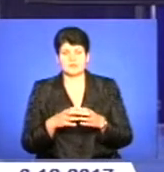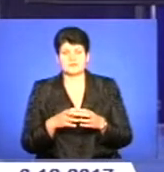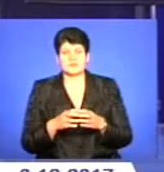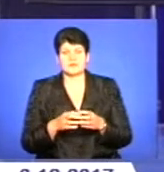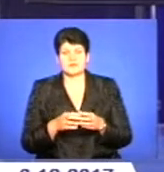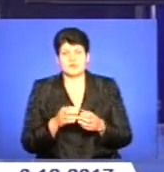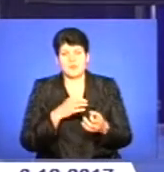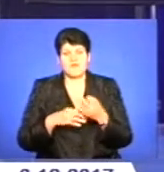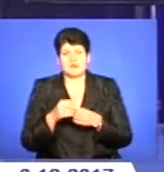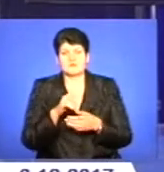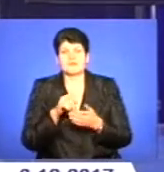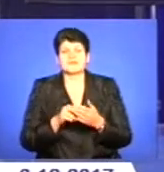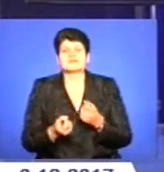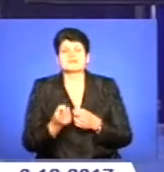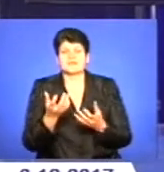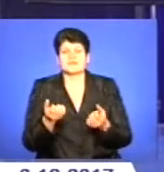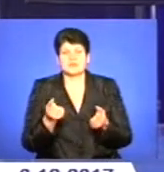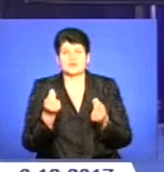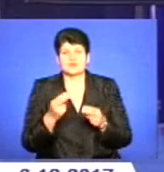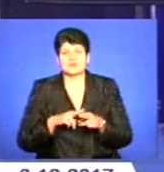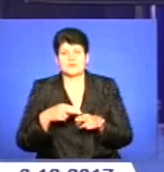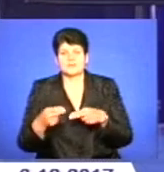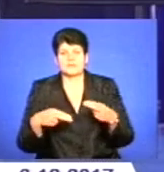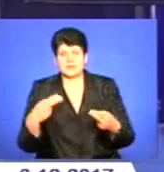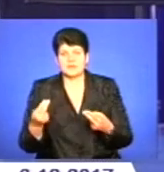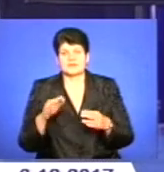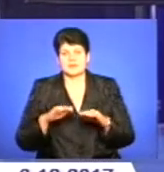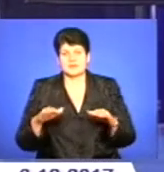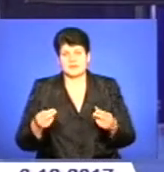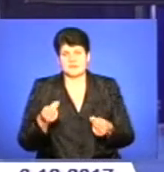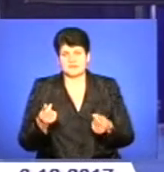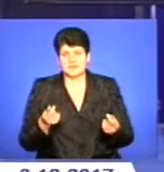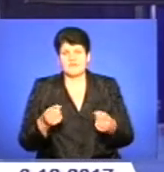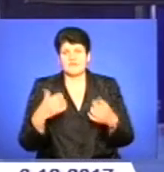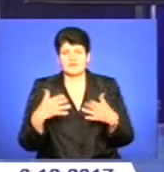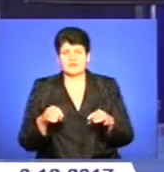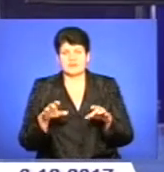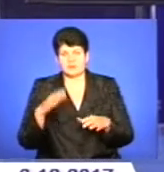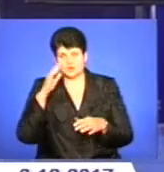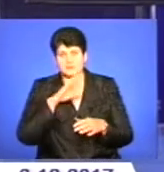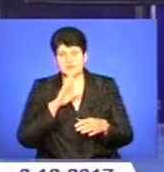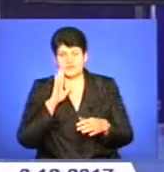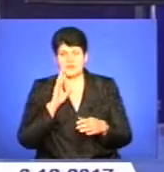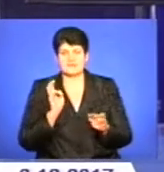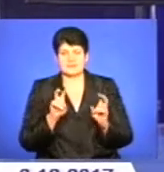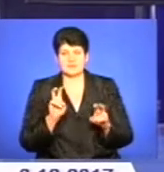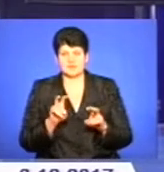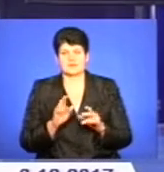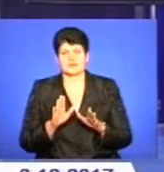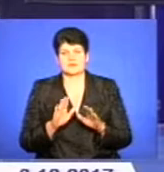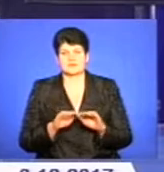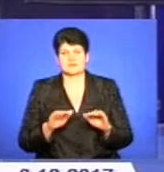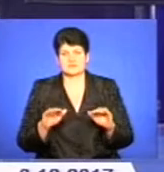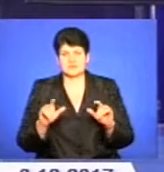звідки взяти кошти на компенсацію навчання дітей у міських дитсадках. Однак уже вирішили, що батьки відвідування дошкільних